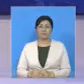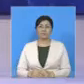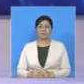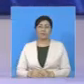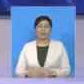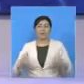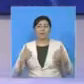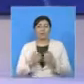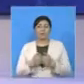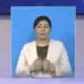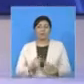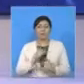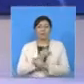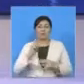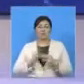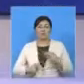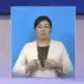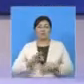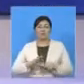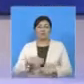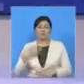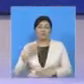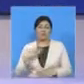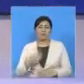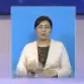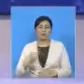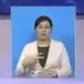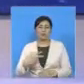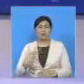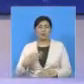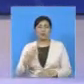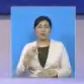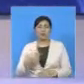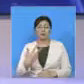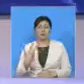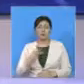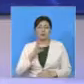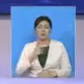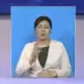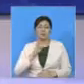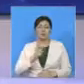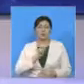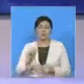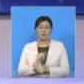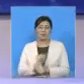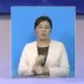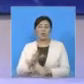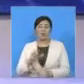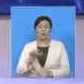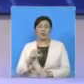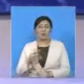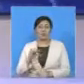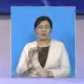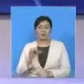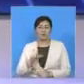Очередная авария со смертельным исходом произошла в Актобе. Днем 30 июня 30-летняя женщина, водитель автомашины Hyundai